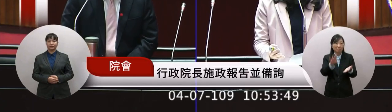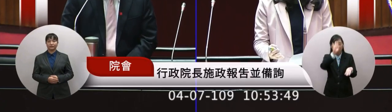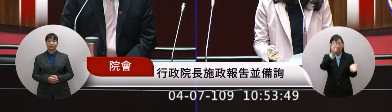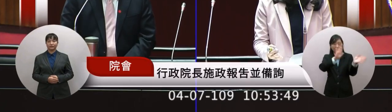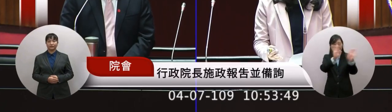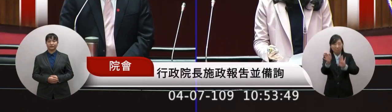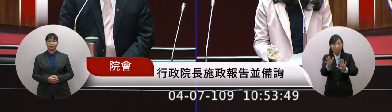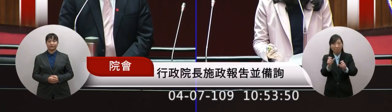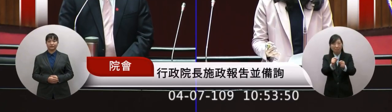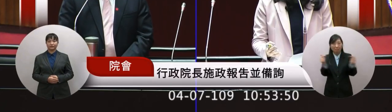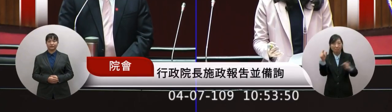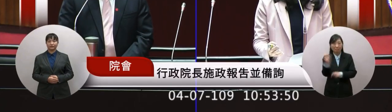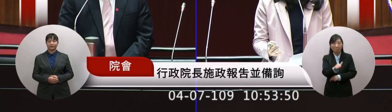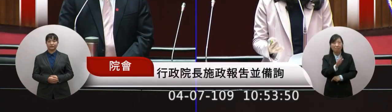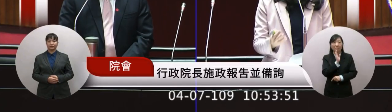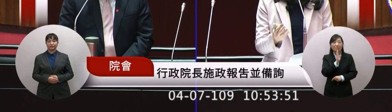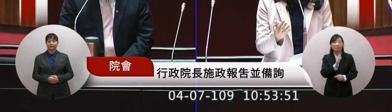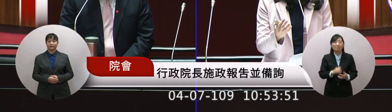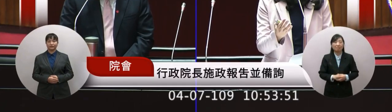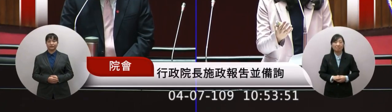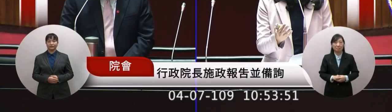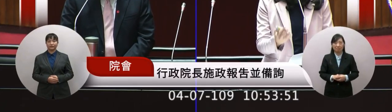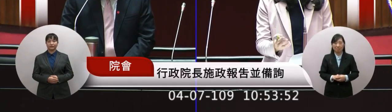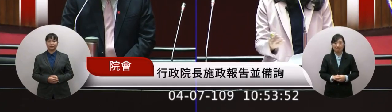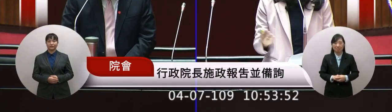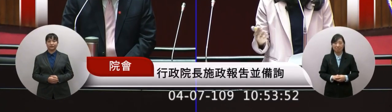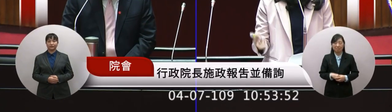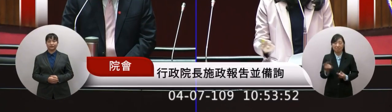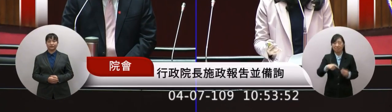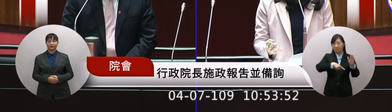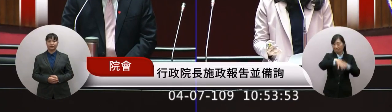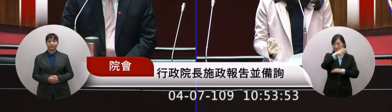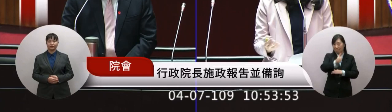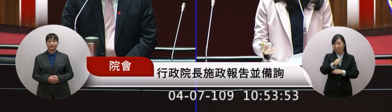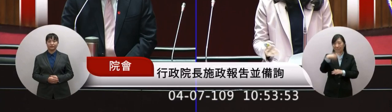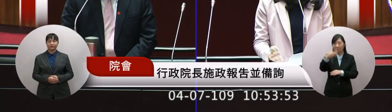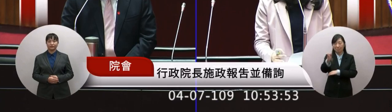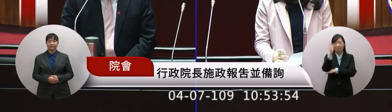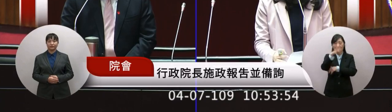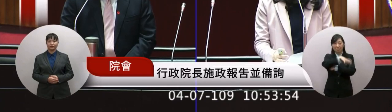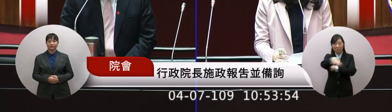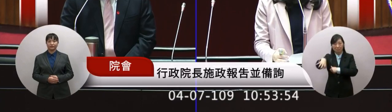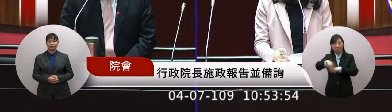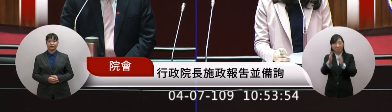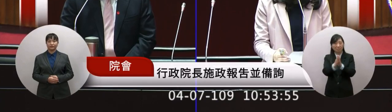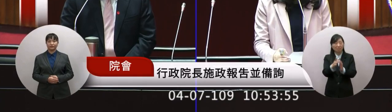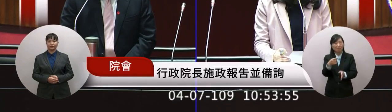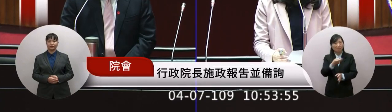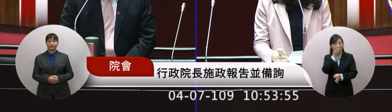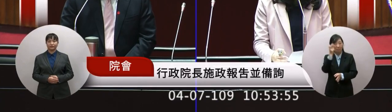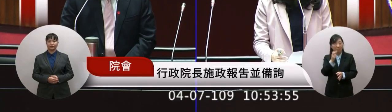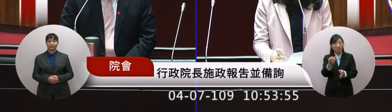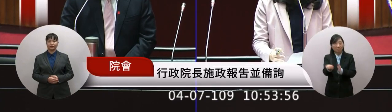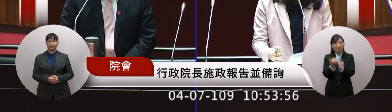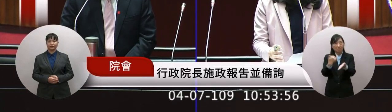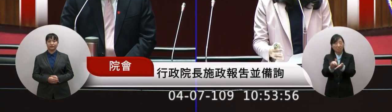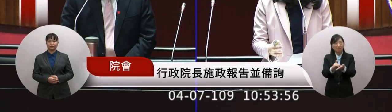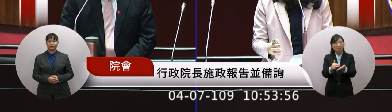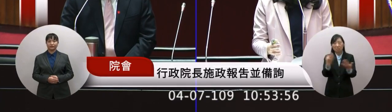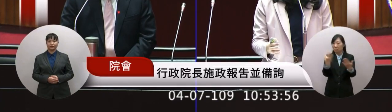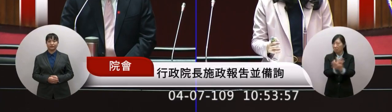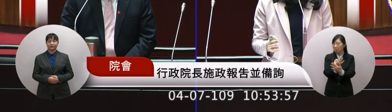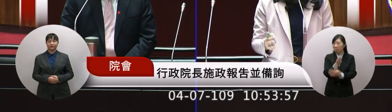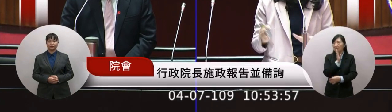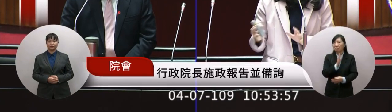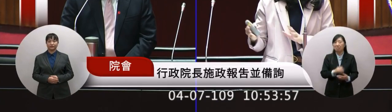展也是相当的快速。可是呢，不管是从院长这边到各部会，其实大家也都发现预算是相当的不够用。那所以